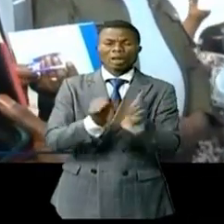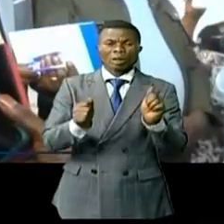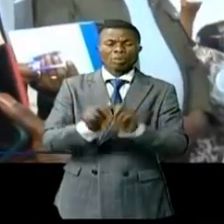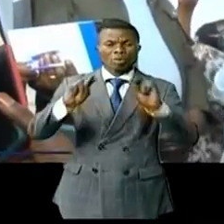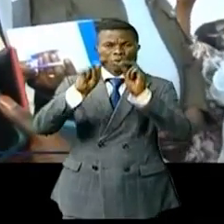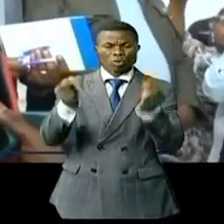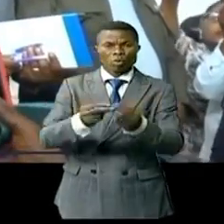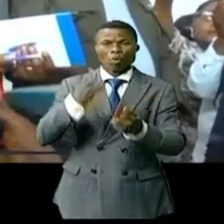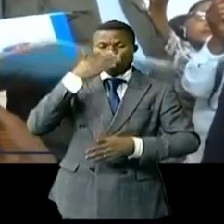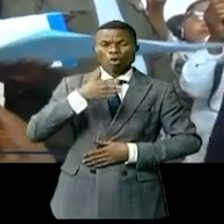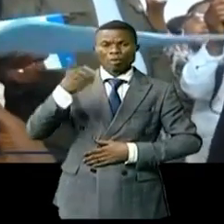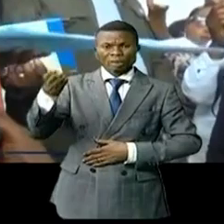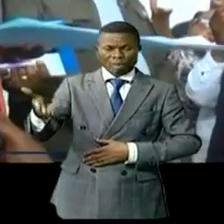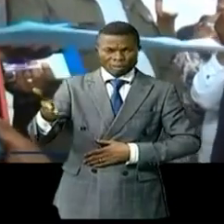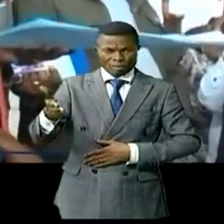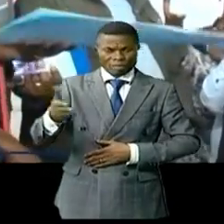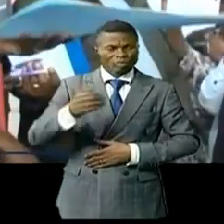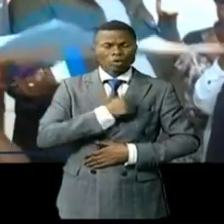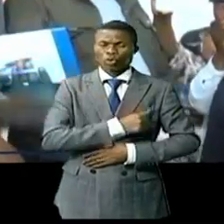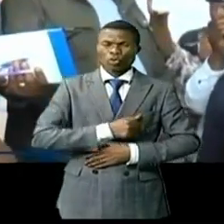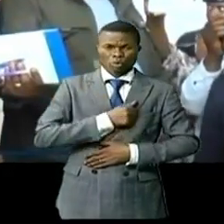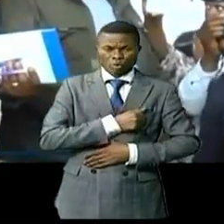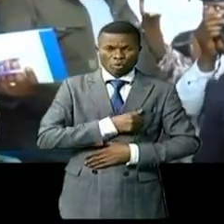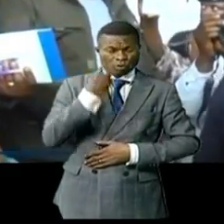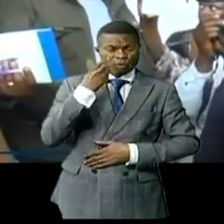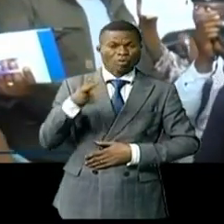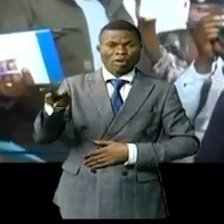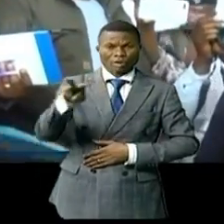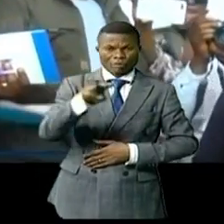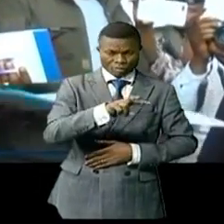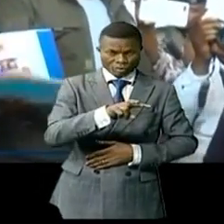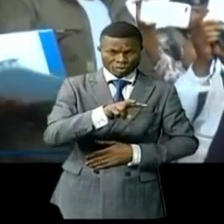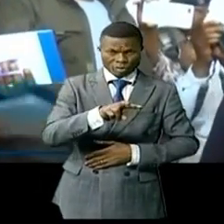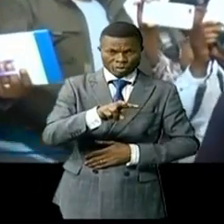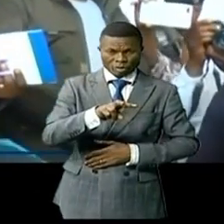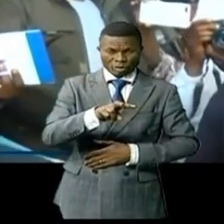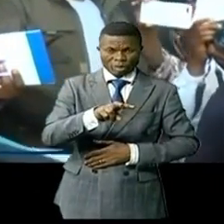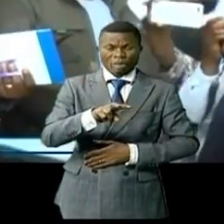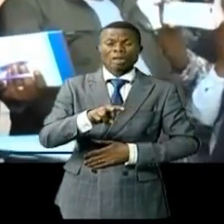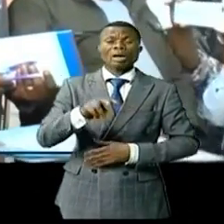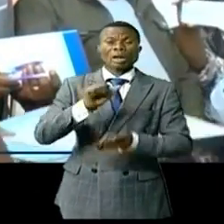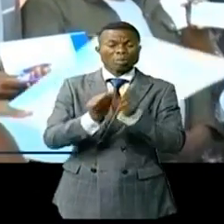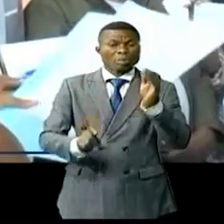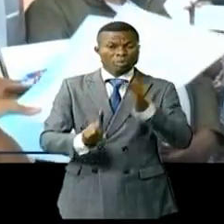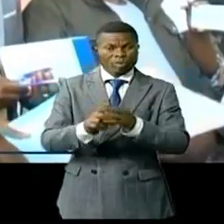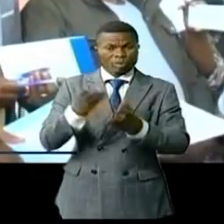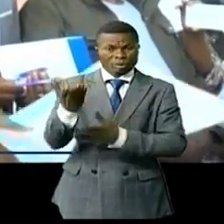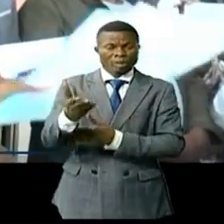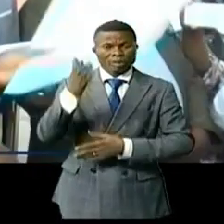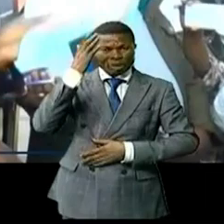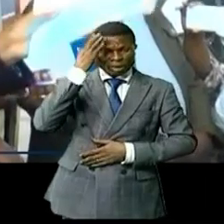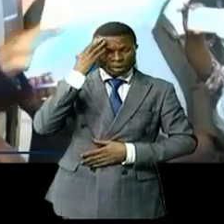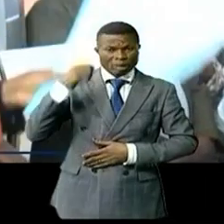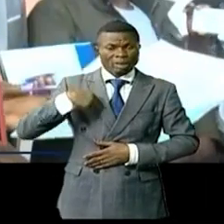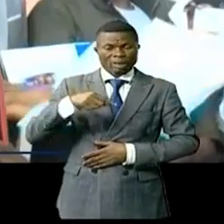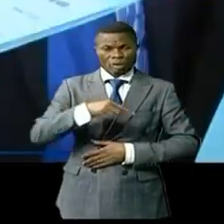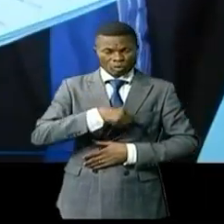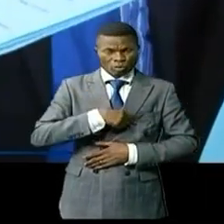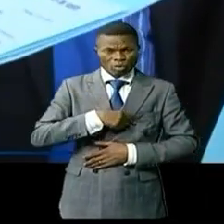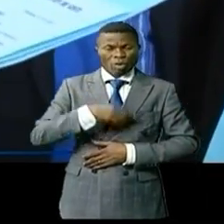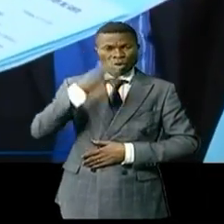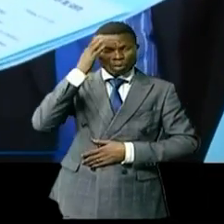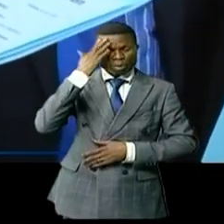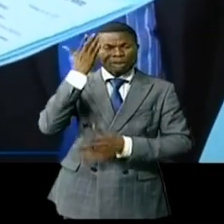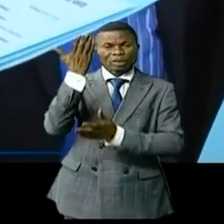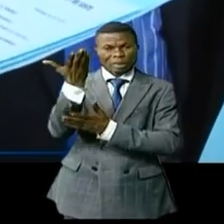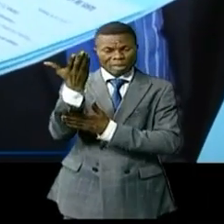santé. C'est au regret que nous pouvons vous voir. Dès lors que c'est arrivé, retenez que nous allons tenir compte de vos